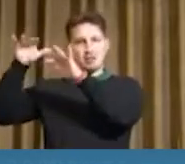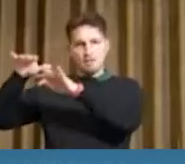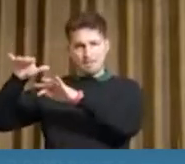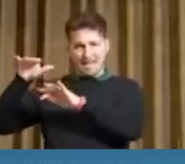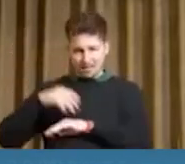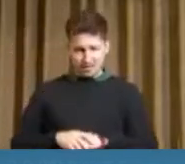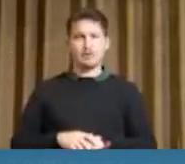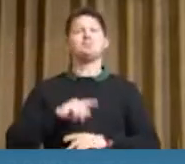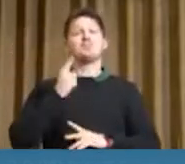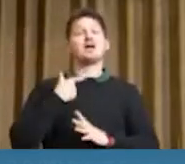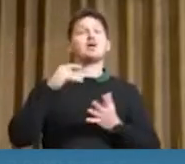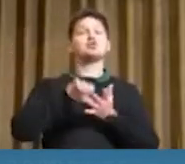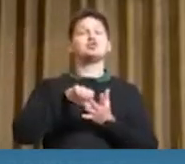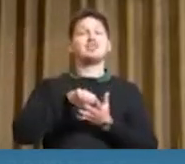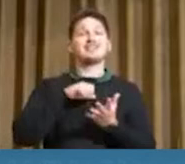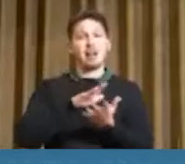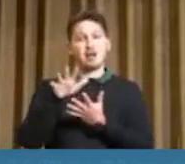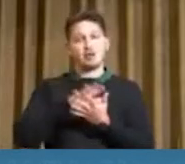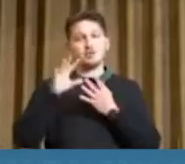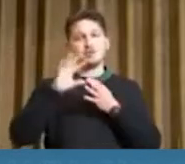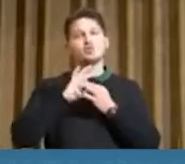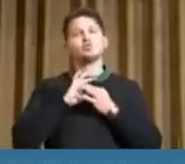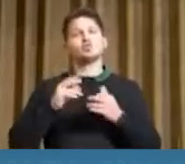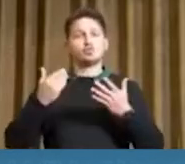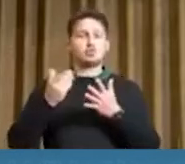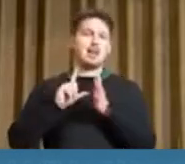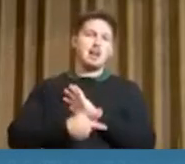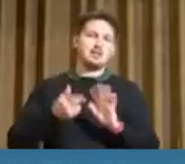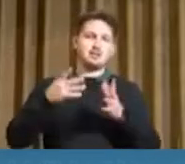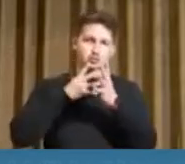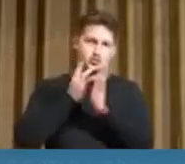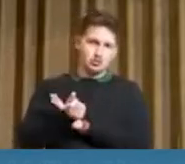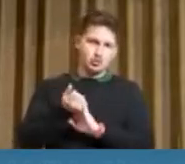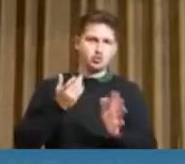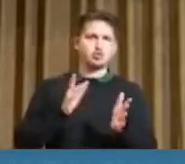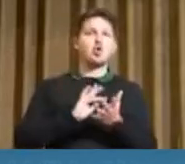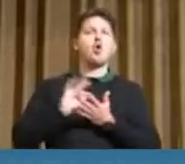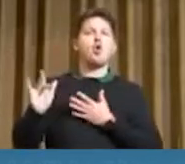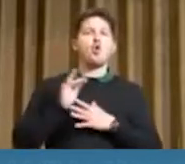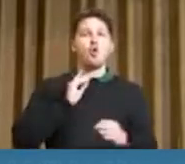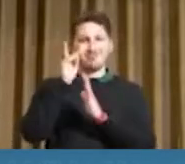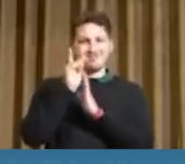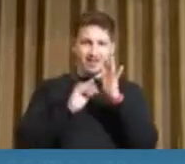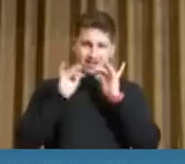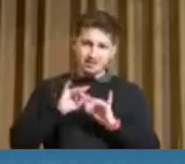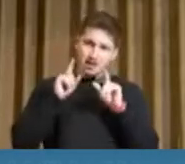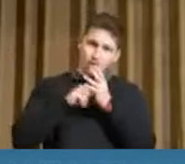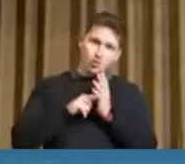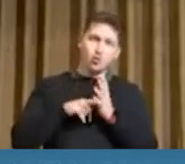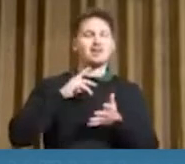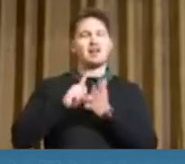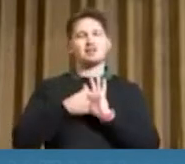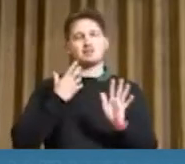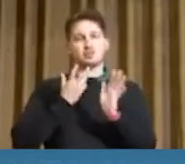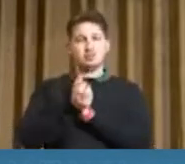zentrale Auswertung der leistungsdiagnostischen Rohdaten, weil die Leistungsdiagnostik in dem Kontext für uns eine große Wichtigkeit